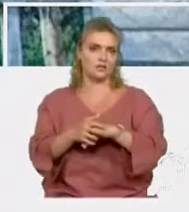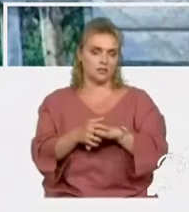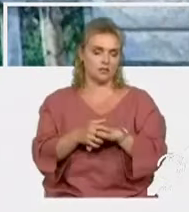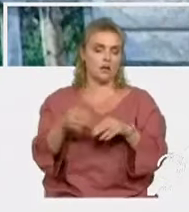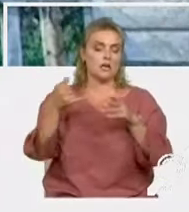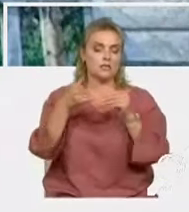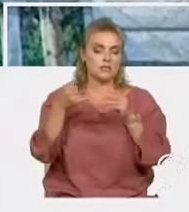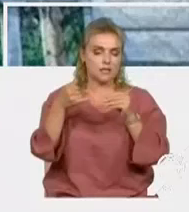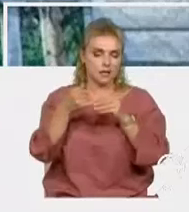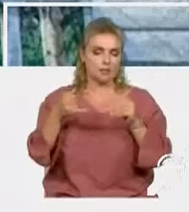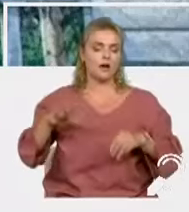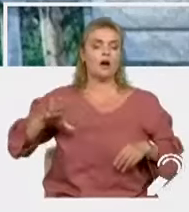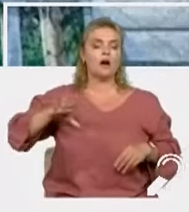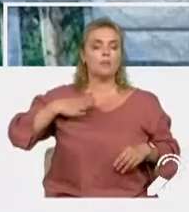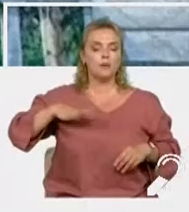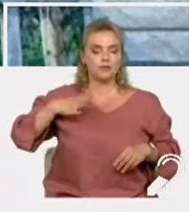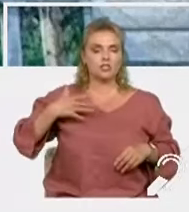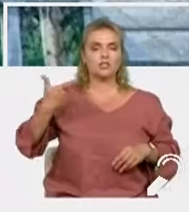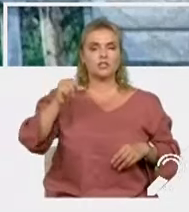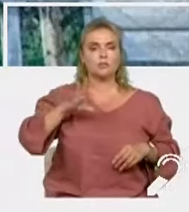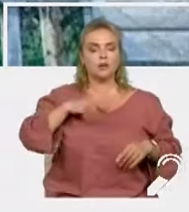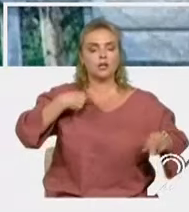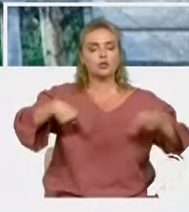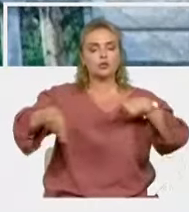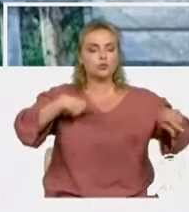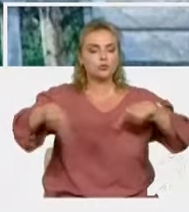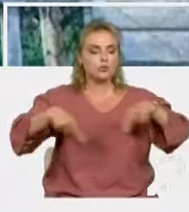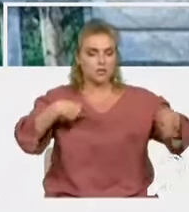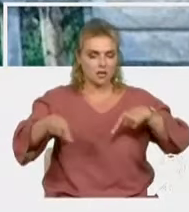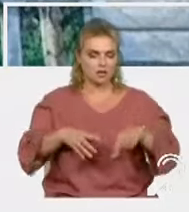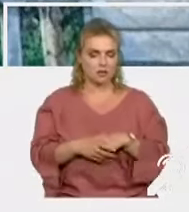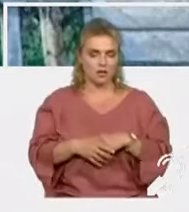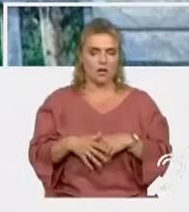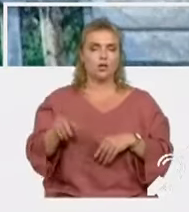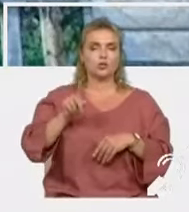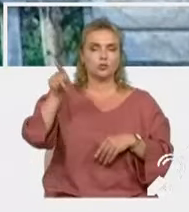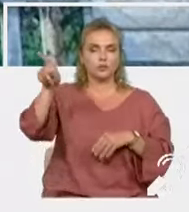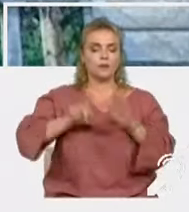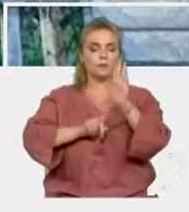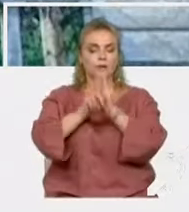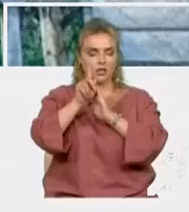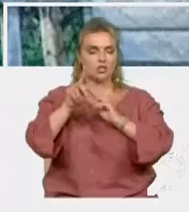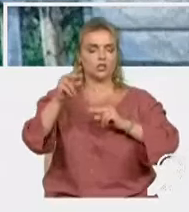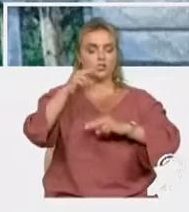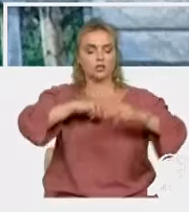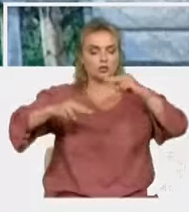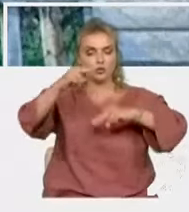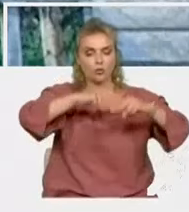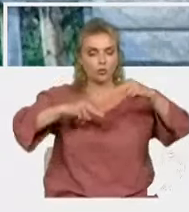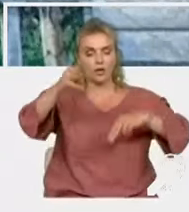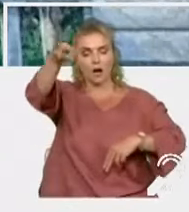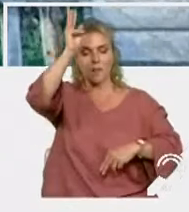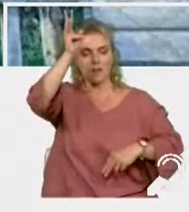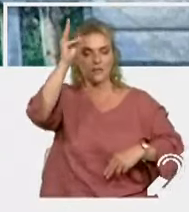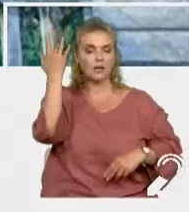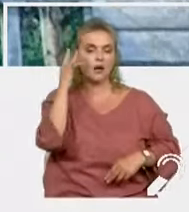pentru construcția noului sediu al ambasadei SUA la Chișinău. Negocierile au fost încheiate acum câteva zile, iar suma care